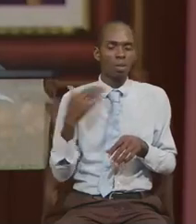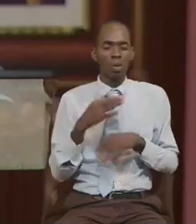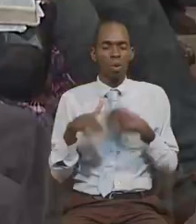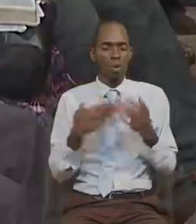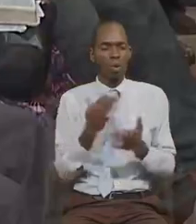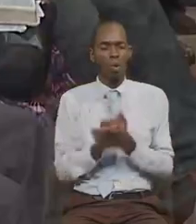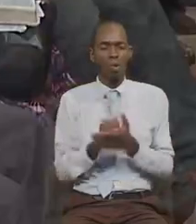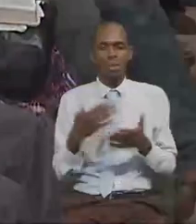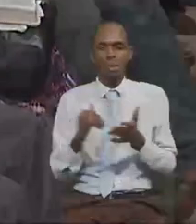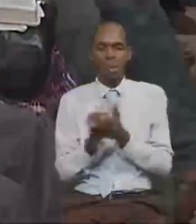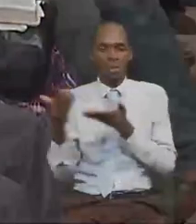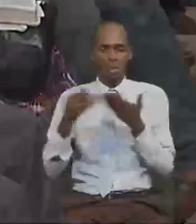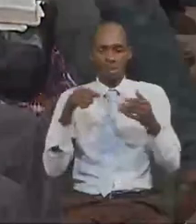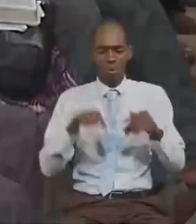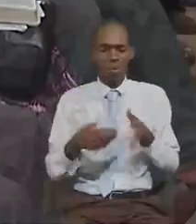brisées.